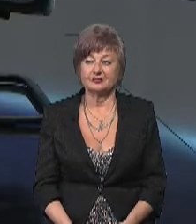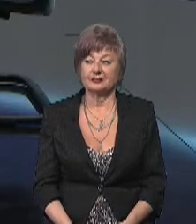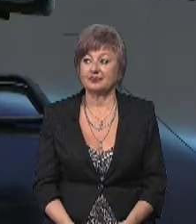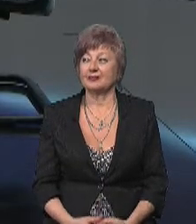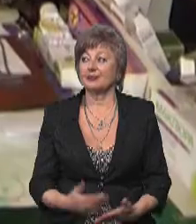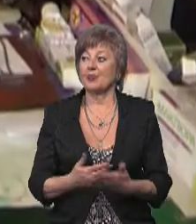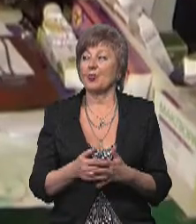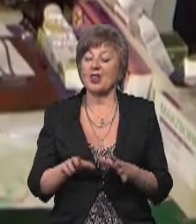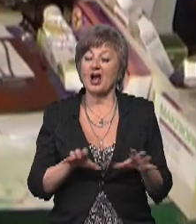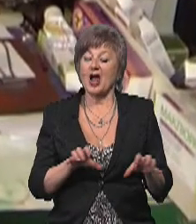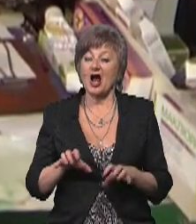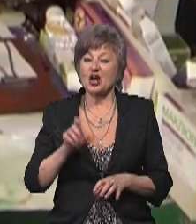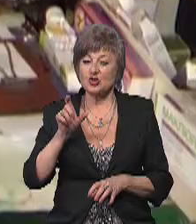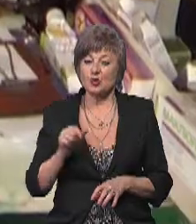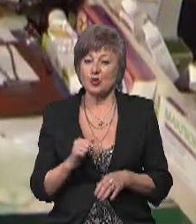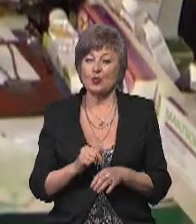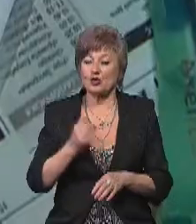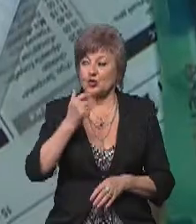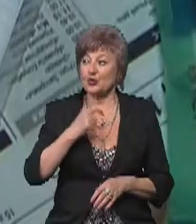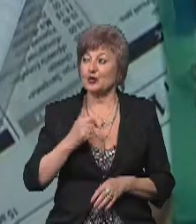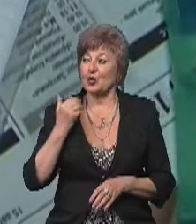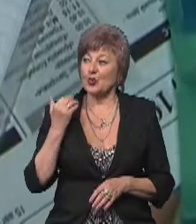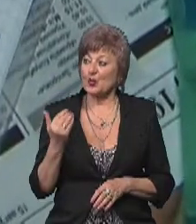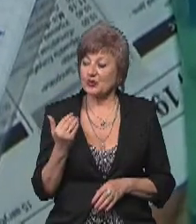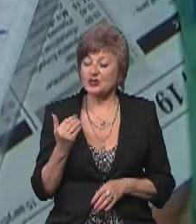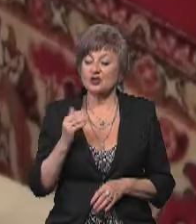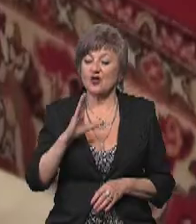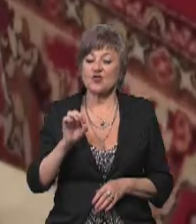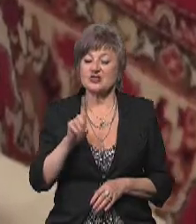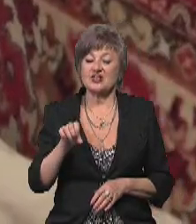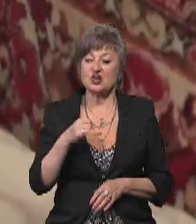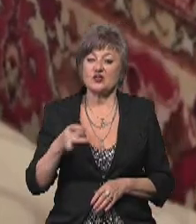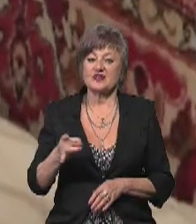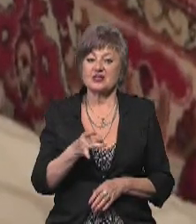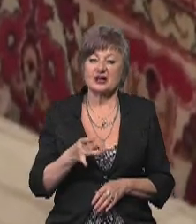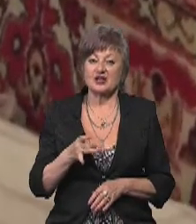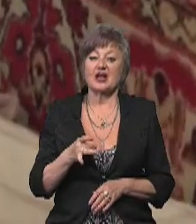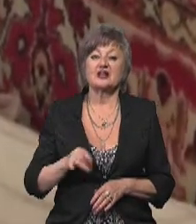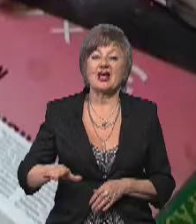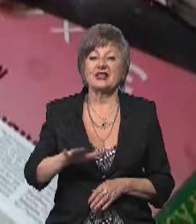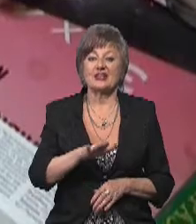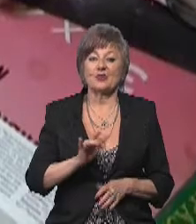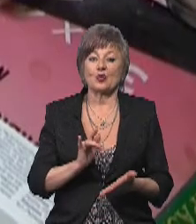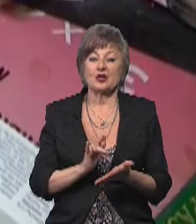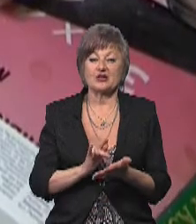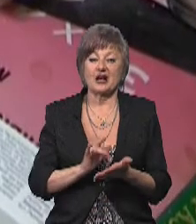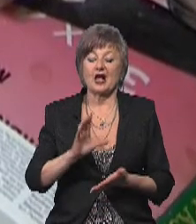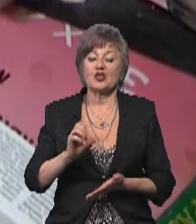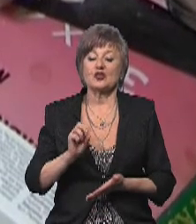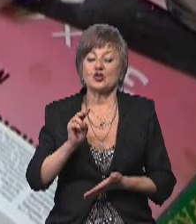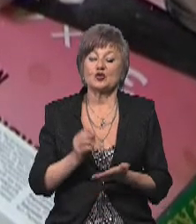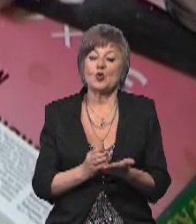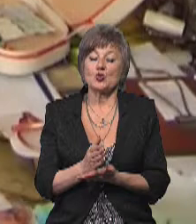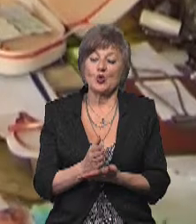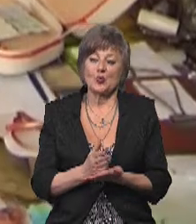Вплив шахраїв відчув на собі і підопічний Вознесенівського відділення Запорізького міського територіального центру соціального